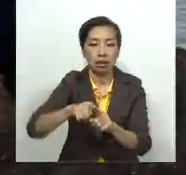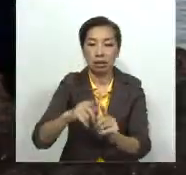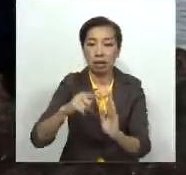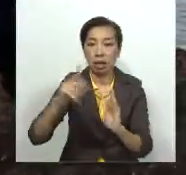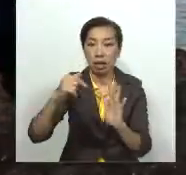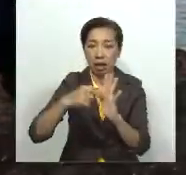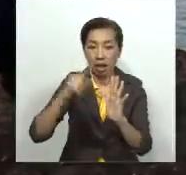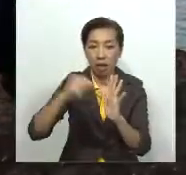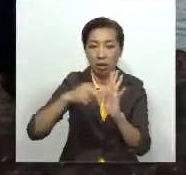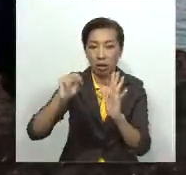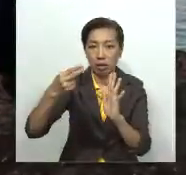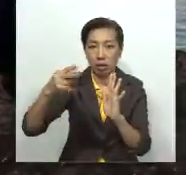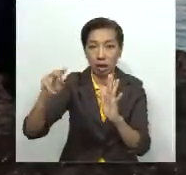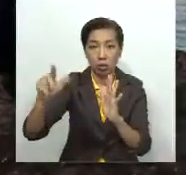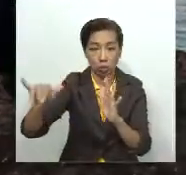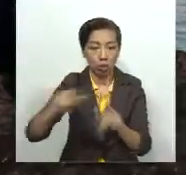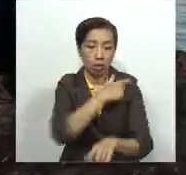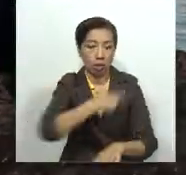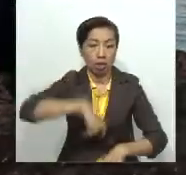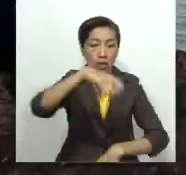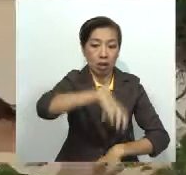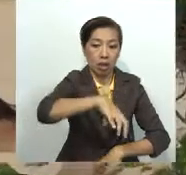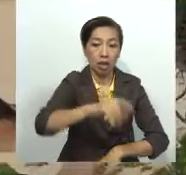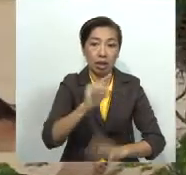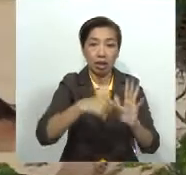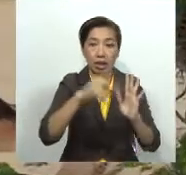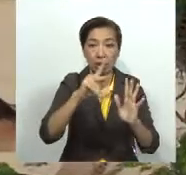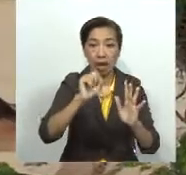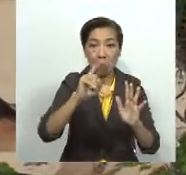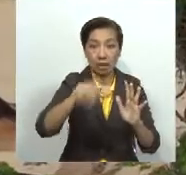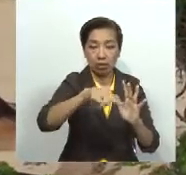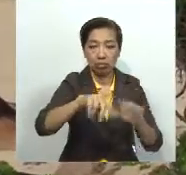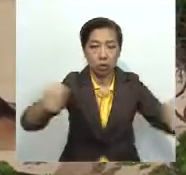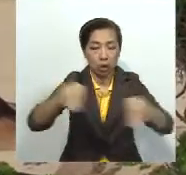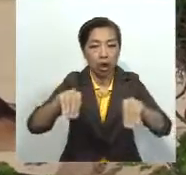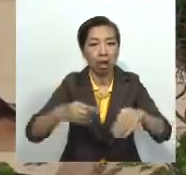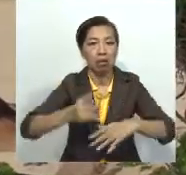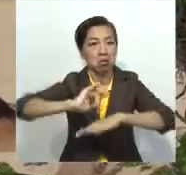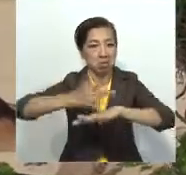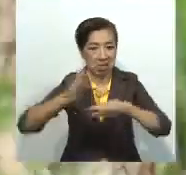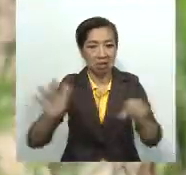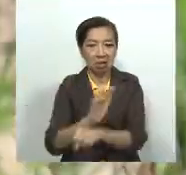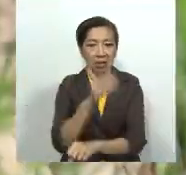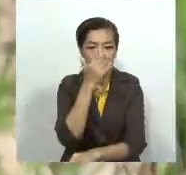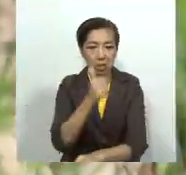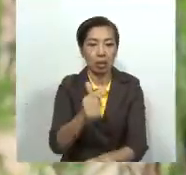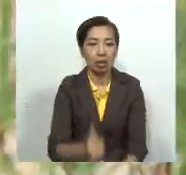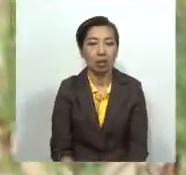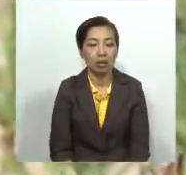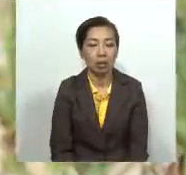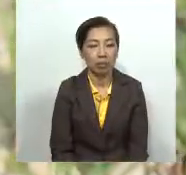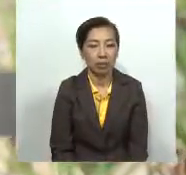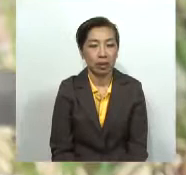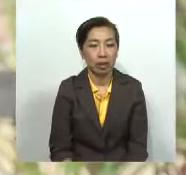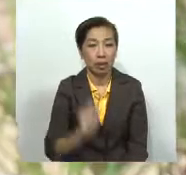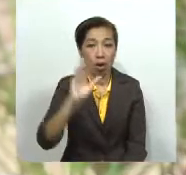นที่ติดต่อกับพระตำหนักทักษิณราชนิเวศค่ะทำให้สภาพธรรมชาติมีความอุดมสมบูรณ์ อุทยานแห่งชาติอ่าวมะนาว